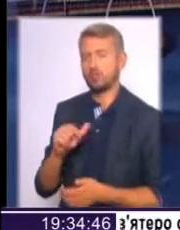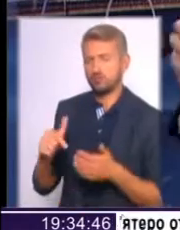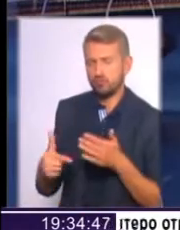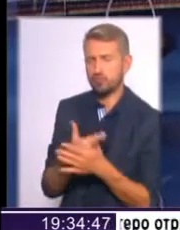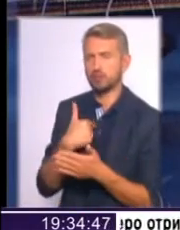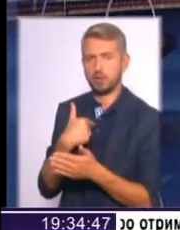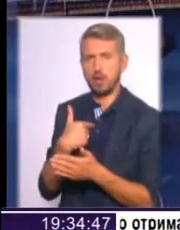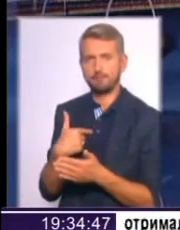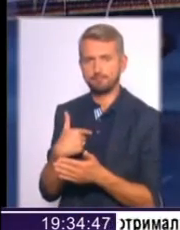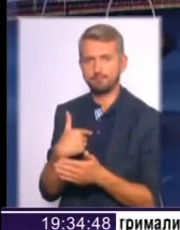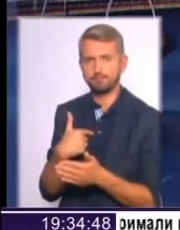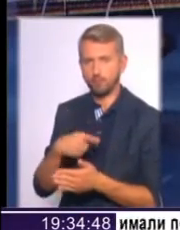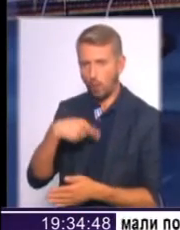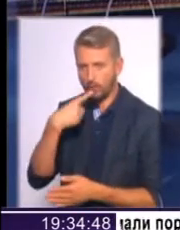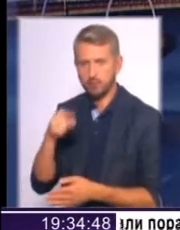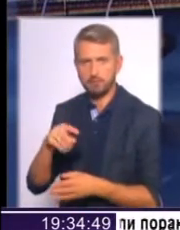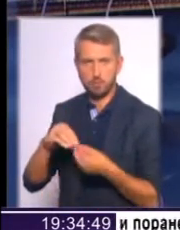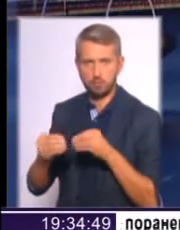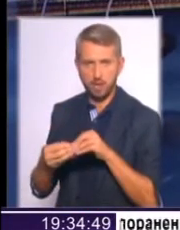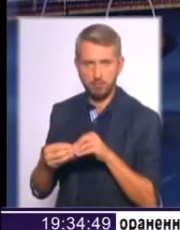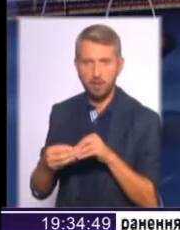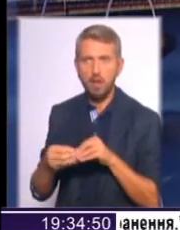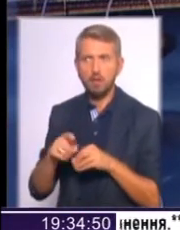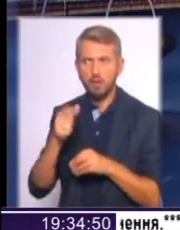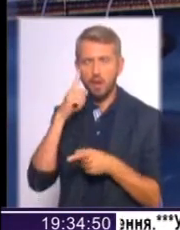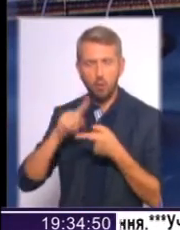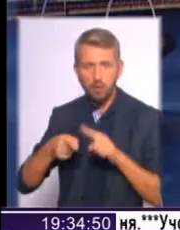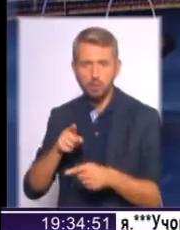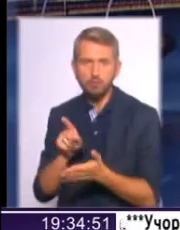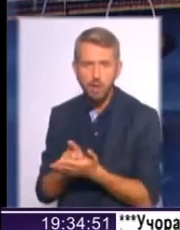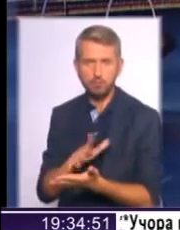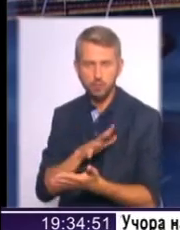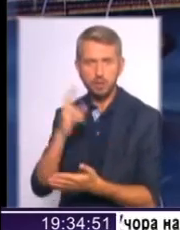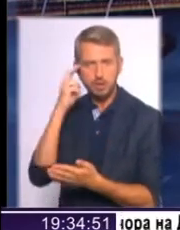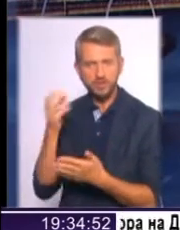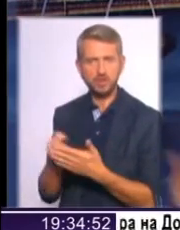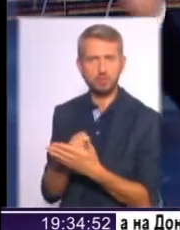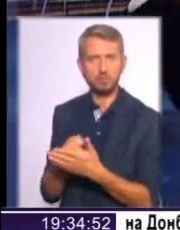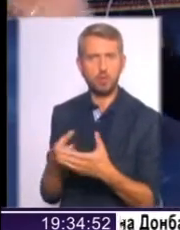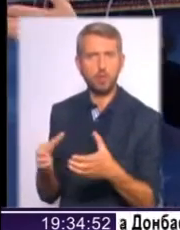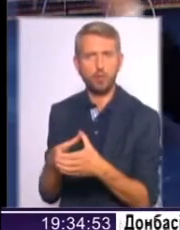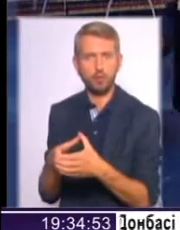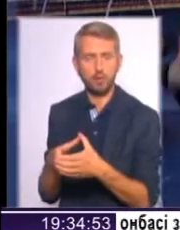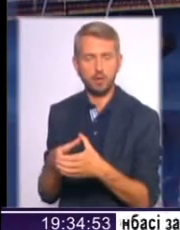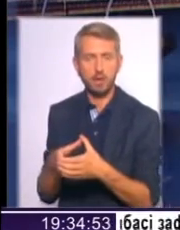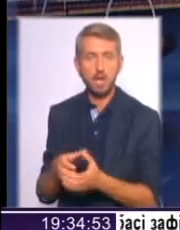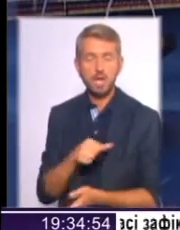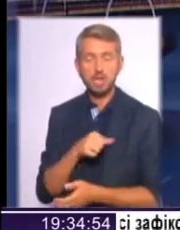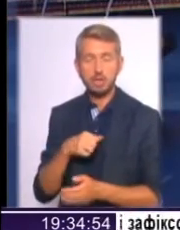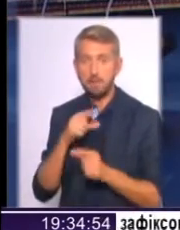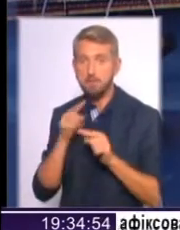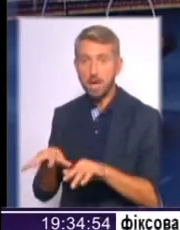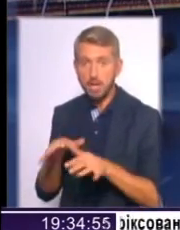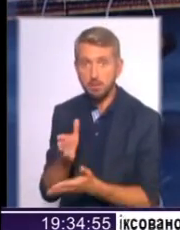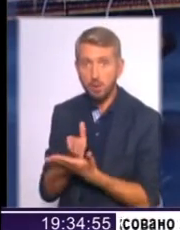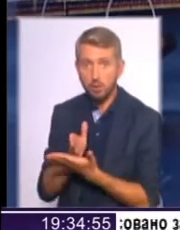от цю проблему, тому що воно за логікою має бути в парламенті. Правда? Столиця – це все ж таки столиця. Да і сам парламент так само